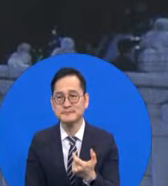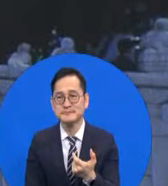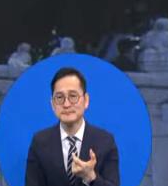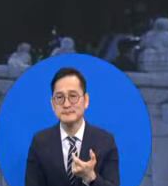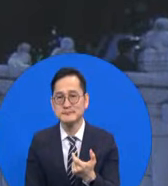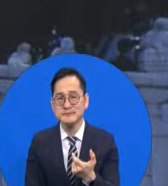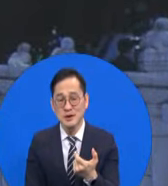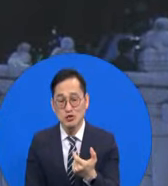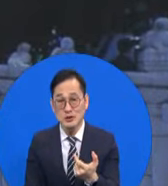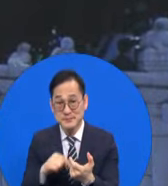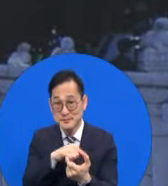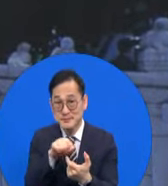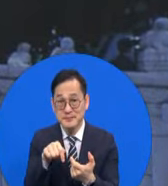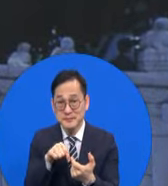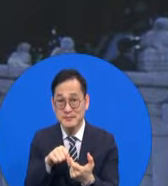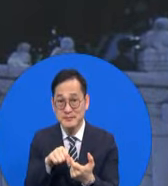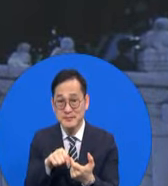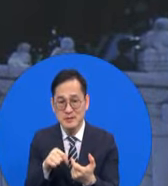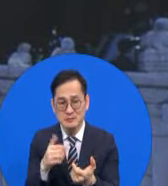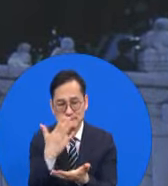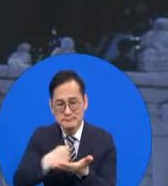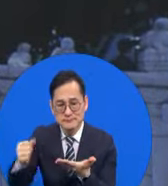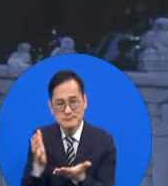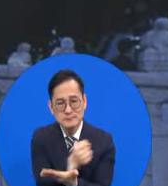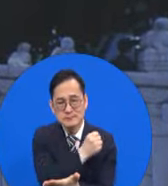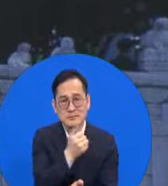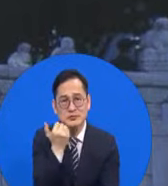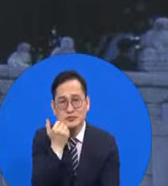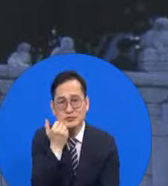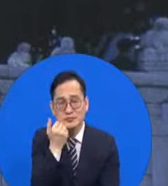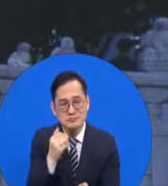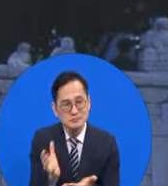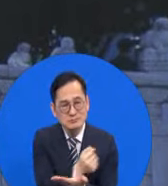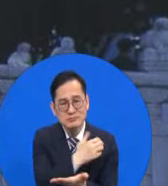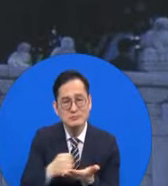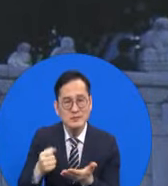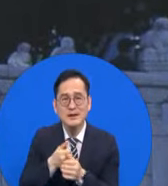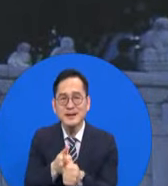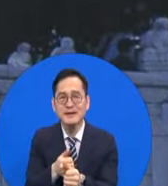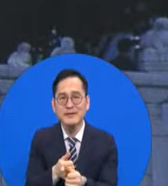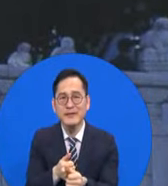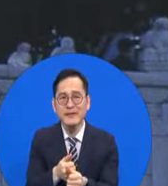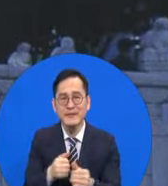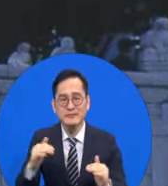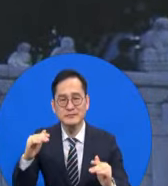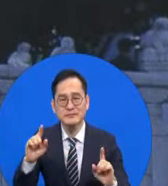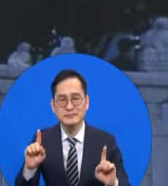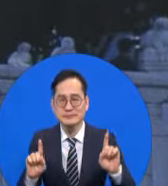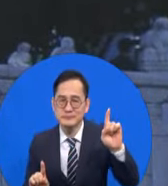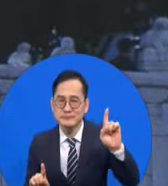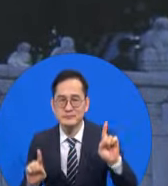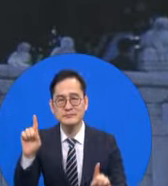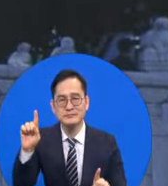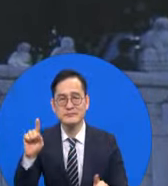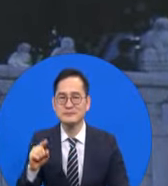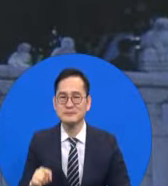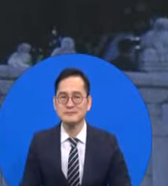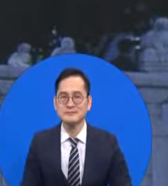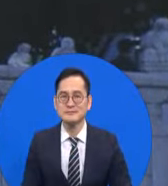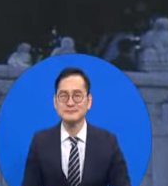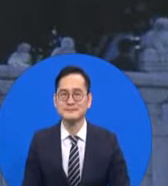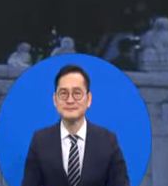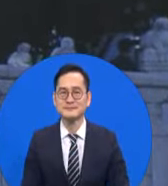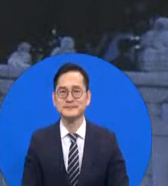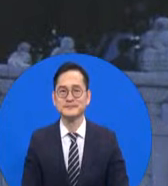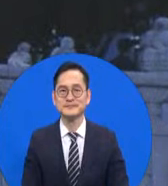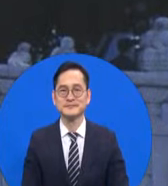이 경합지 60석을 누가 더 많이 가져가느냐에 따라서 최종 결론 의석수가 달라질 수